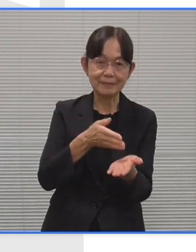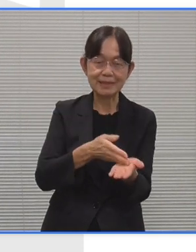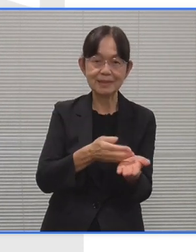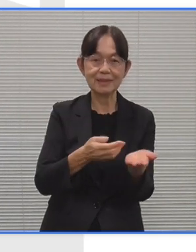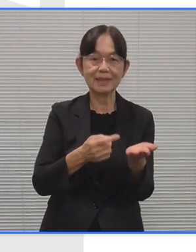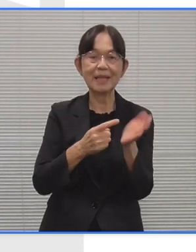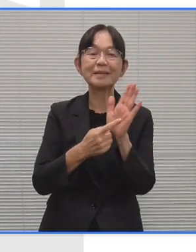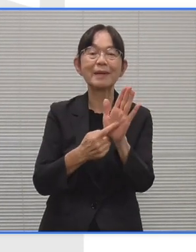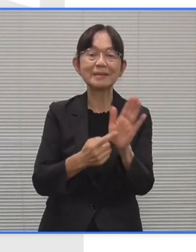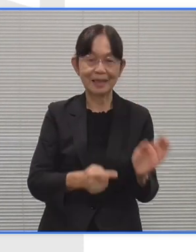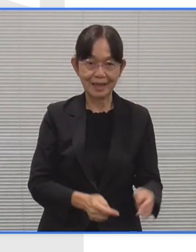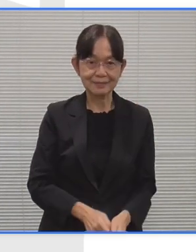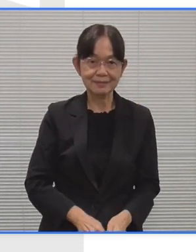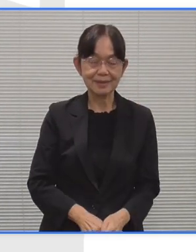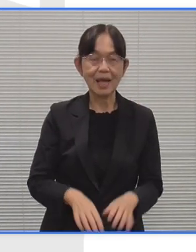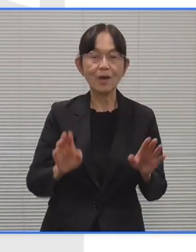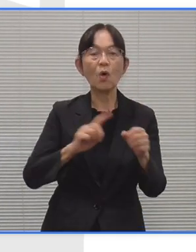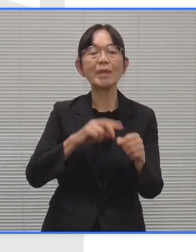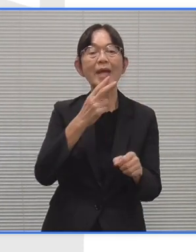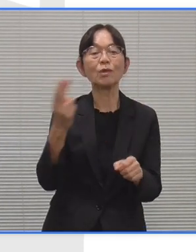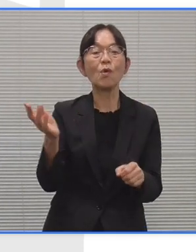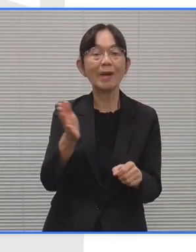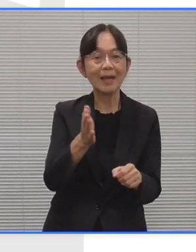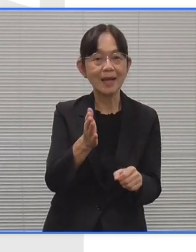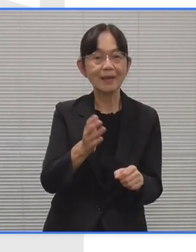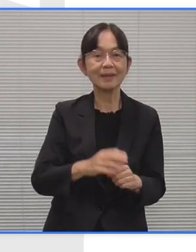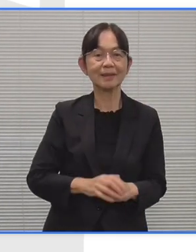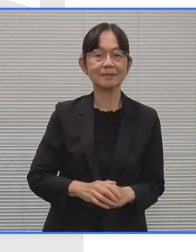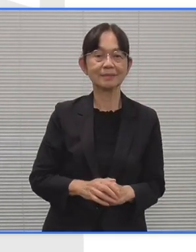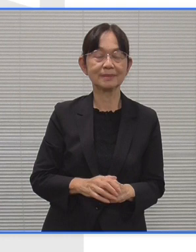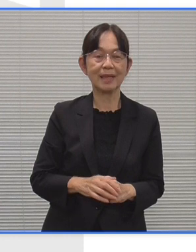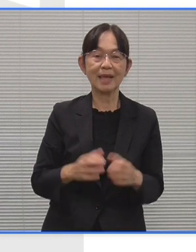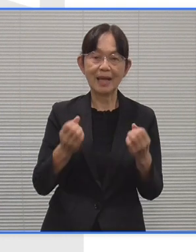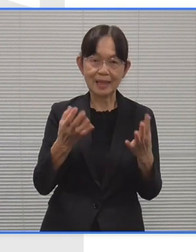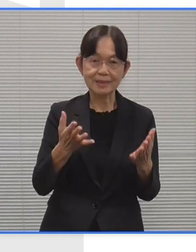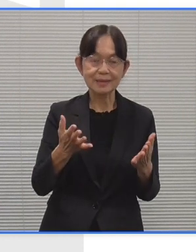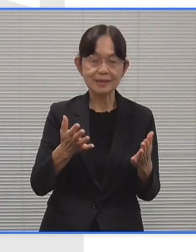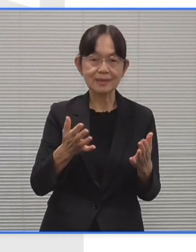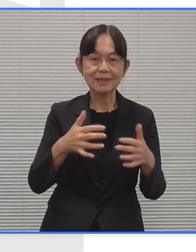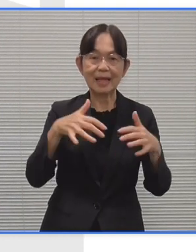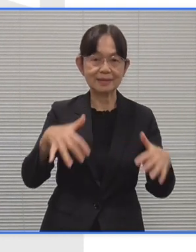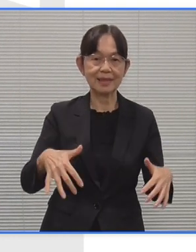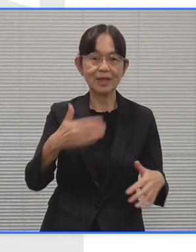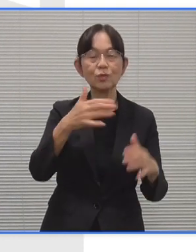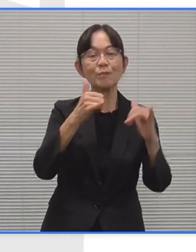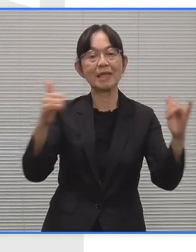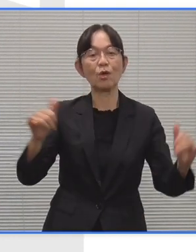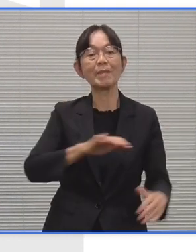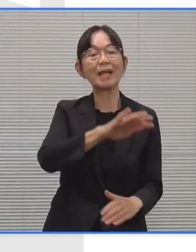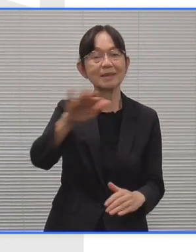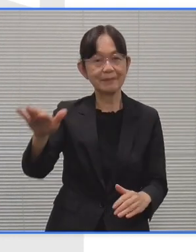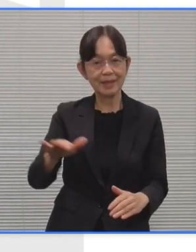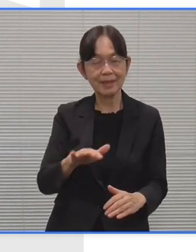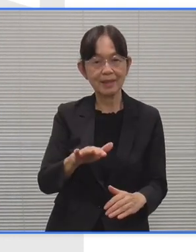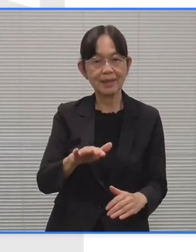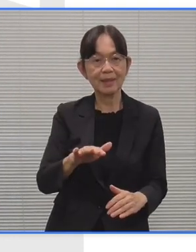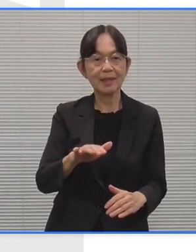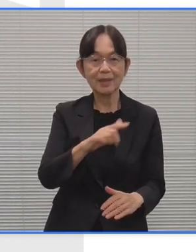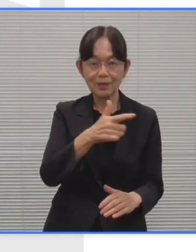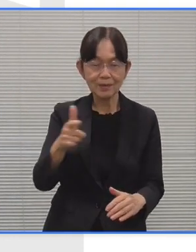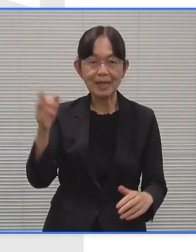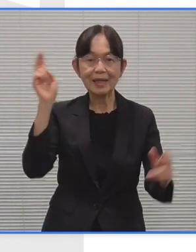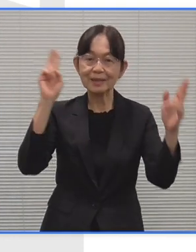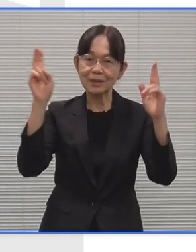しましたけれども、今年度から新体制において区民の皆様、地元企業の皆様から